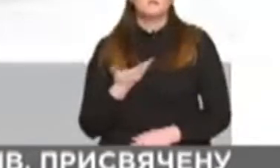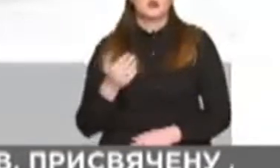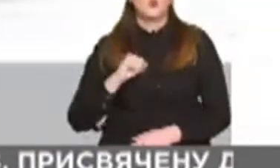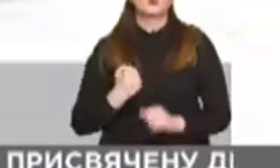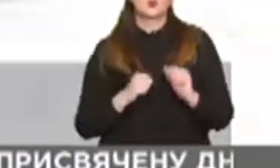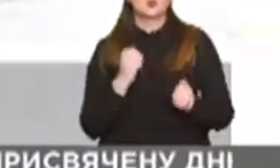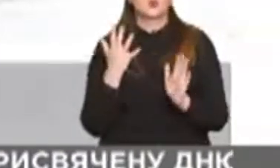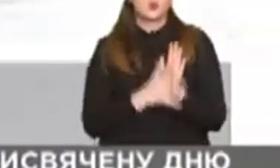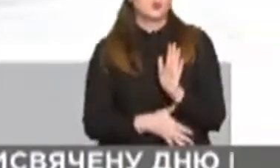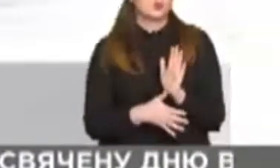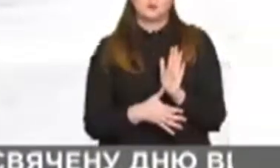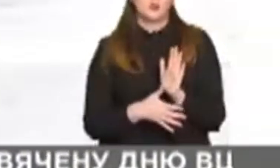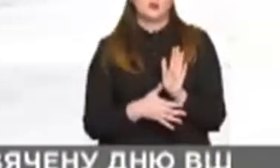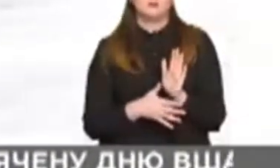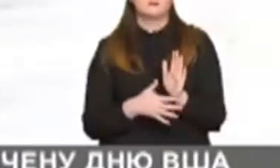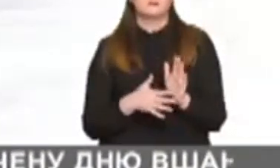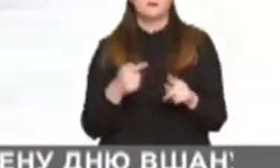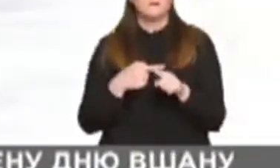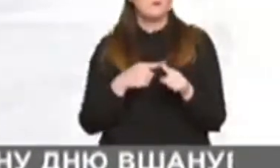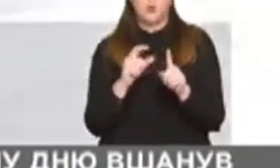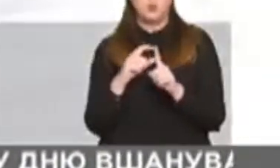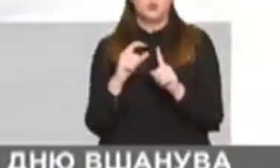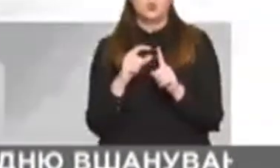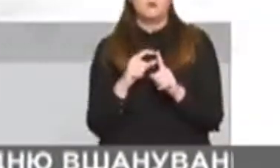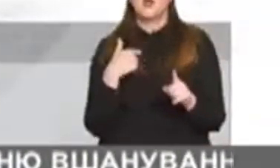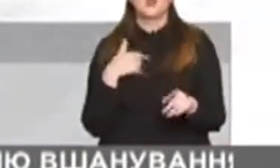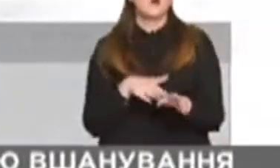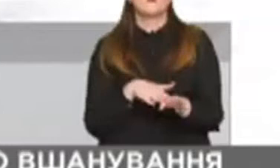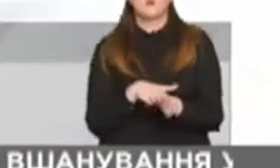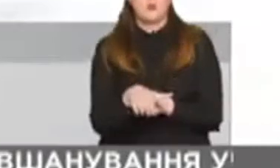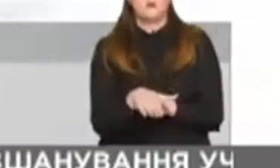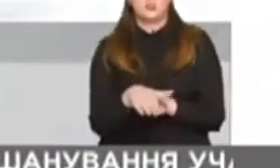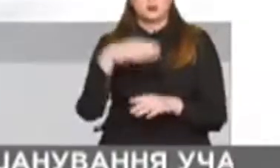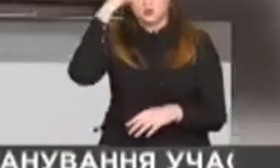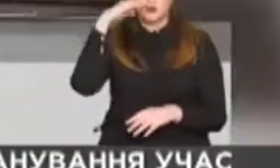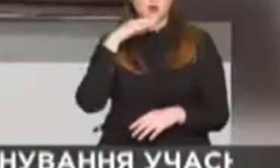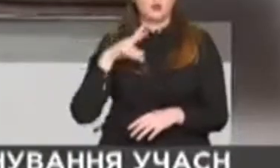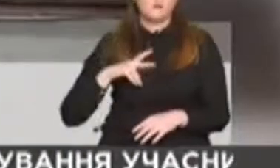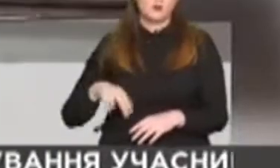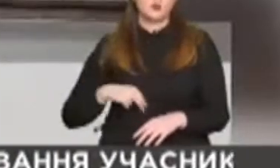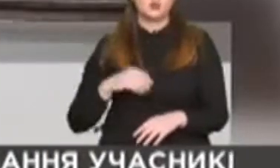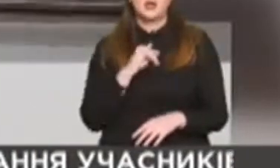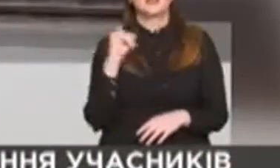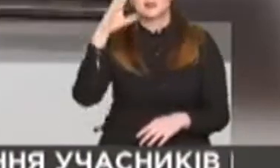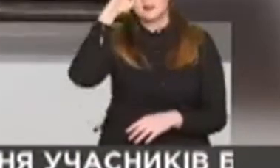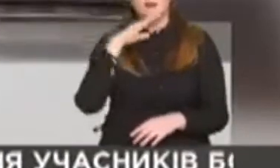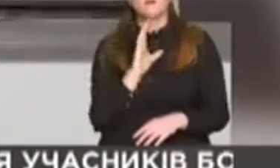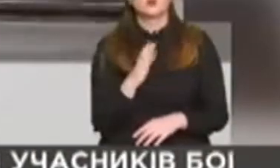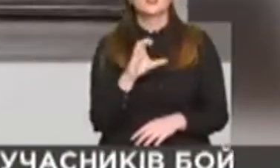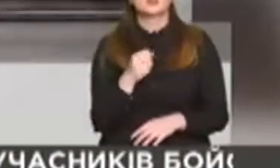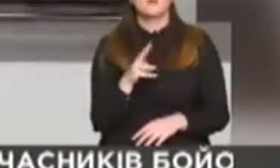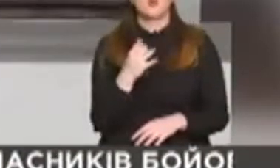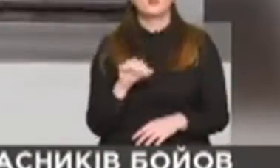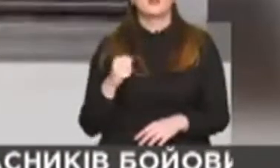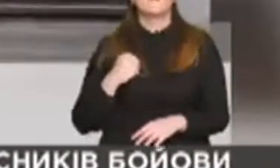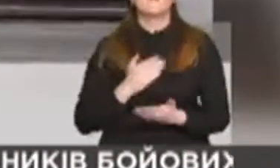одного розуміли з півслова. Ну, от, я повністю татова дочка. Її тато Володимир Самоленко,